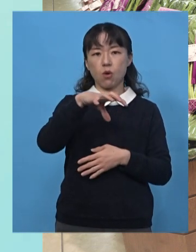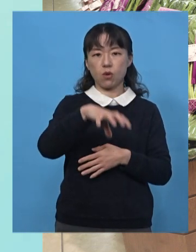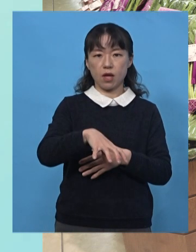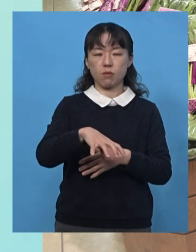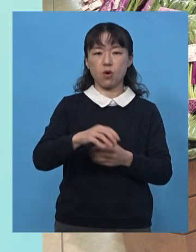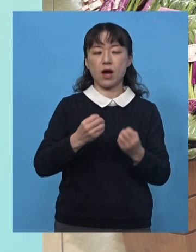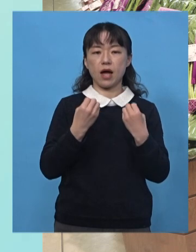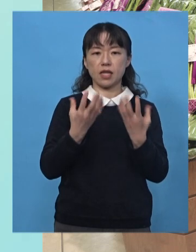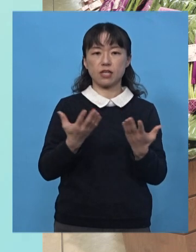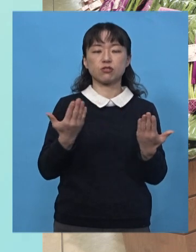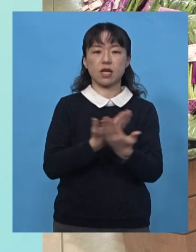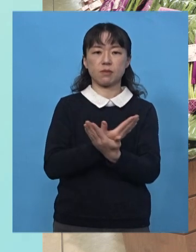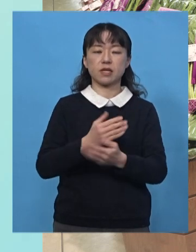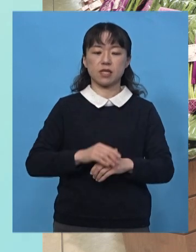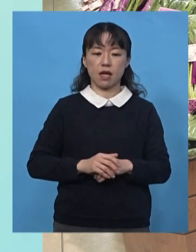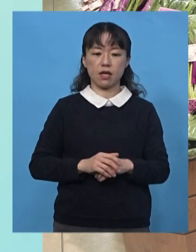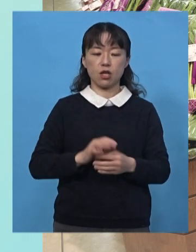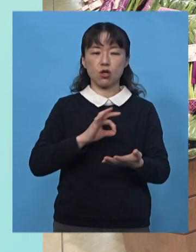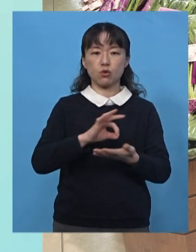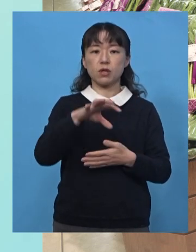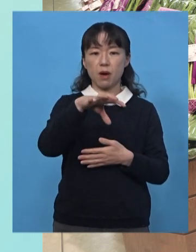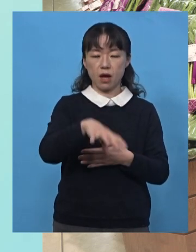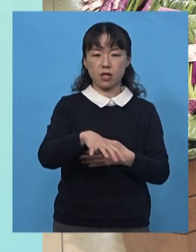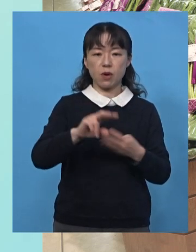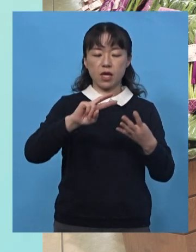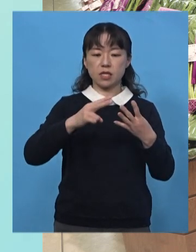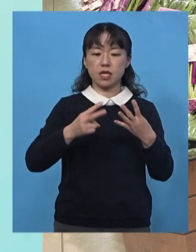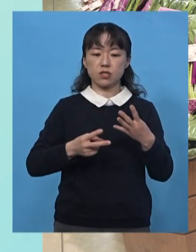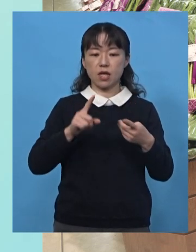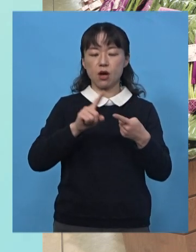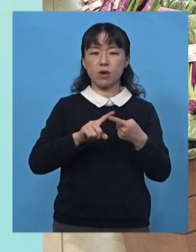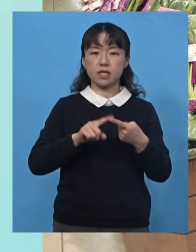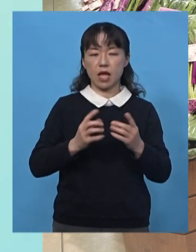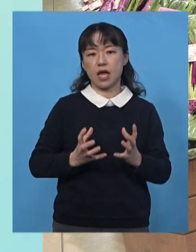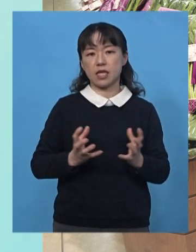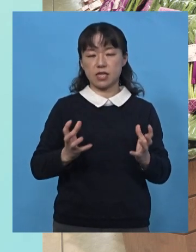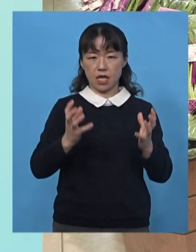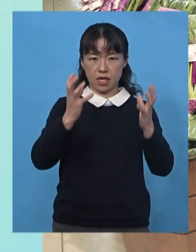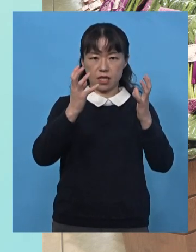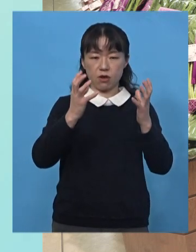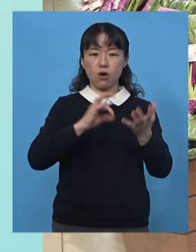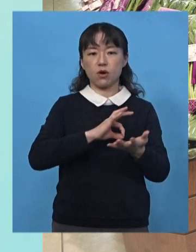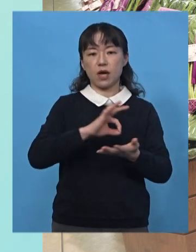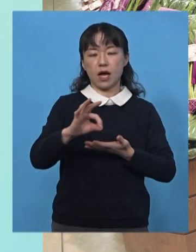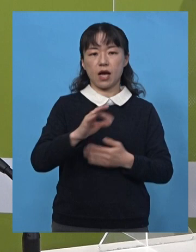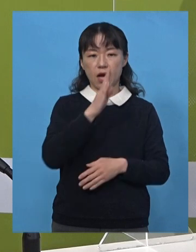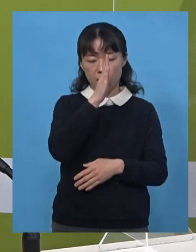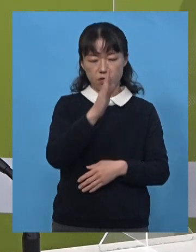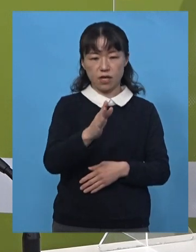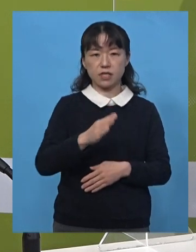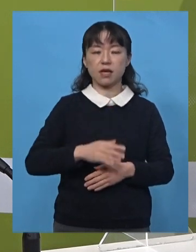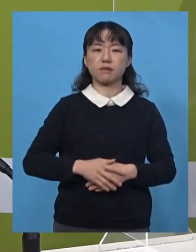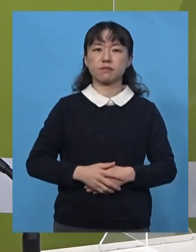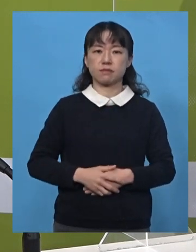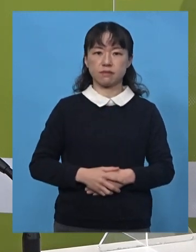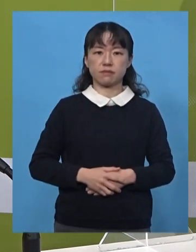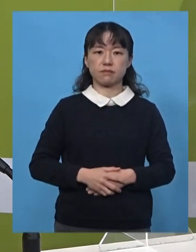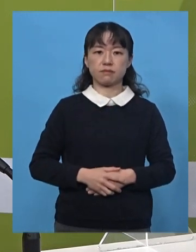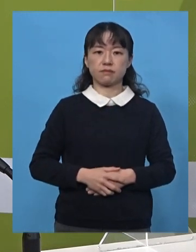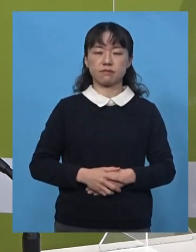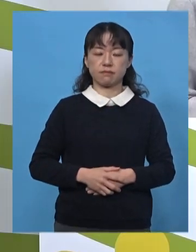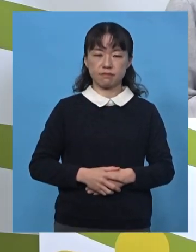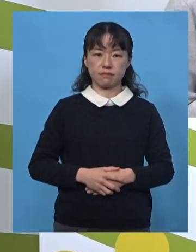。それぞれの売り場には季節に応じた新鮮な農産物がずらりと並んでおりますので、ぜひお買い求めくださいませ